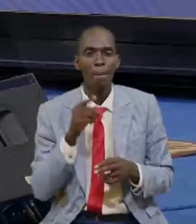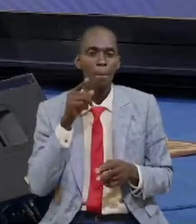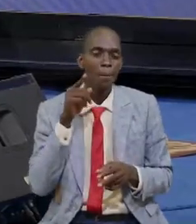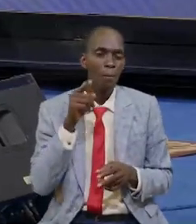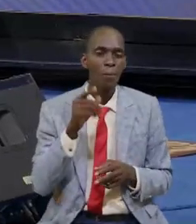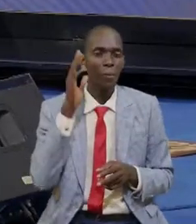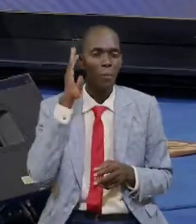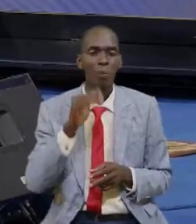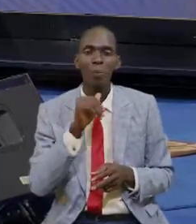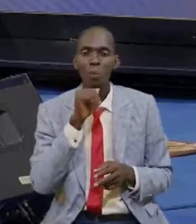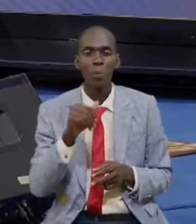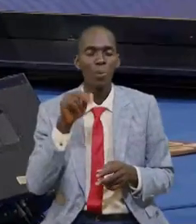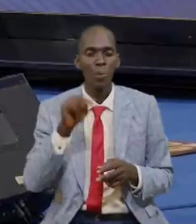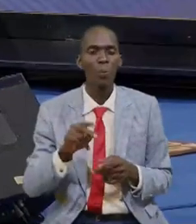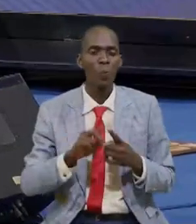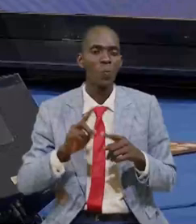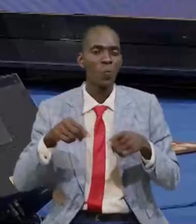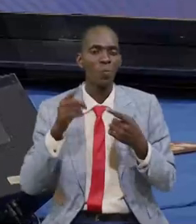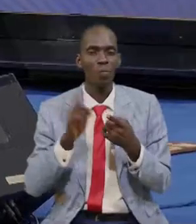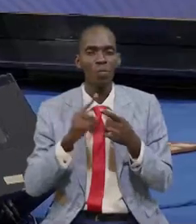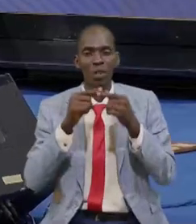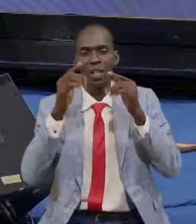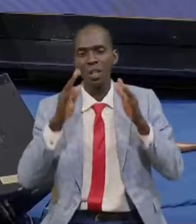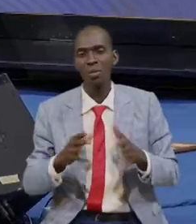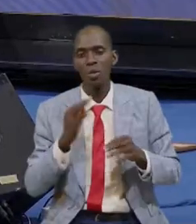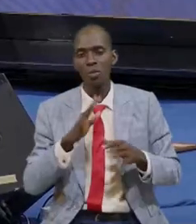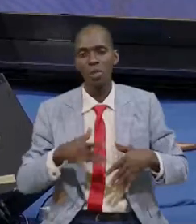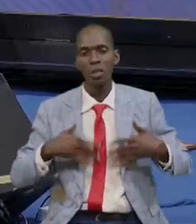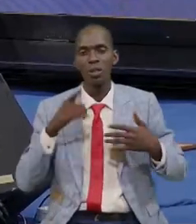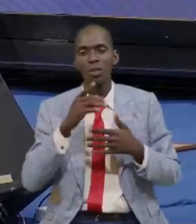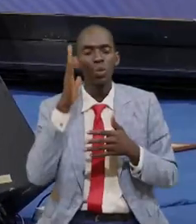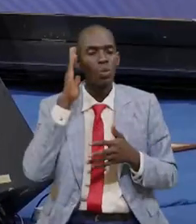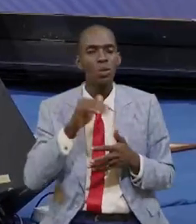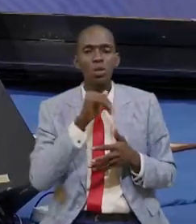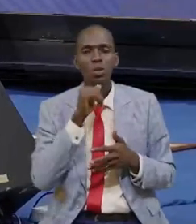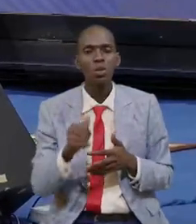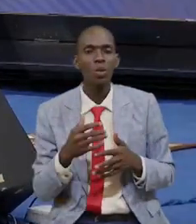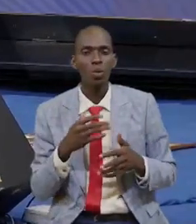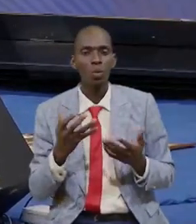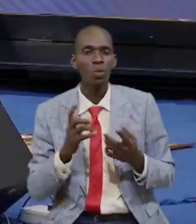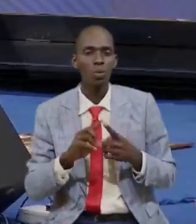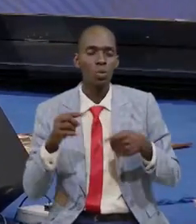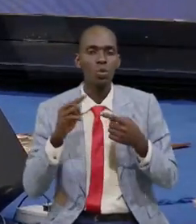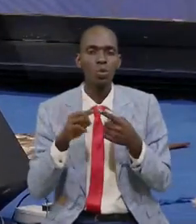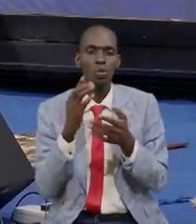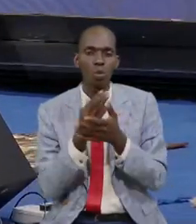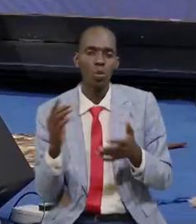Vous ne devez pas aller à l'ennemi de votre vie. Vous ne devez pas aller à quelqu'un dehors là-bas. Donne-moi ceci.